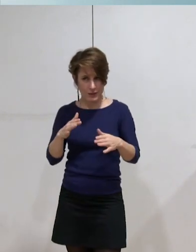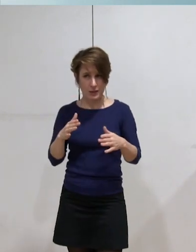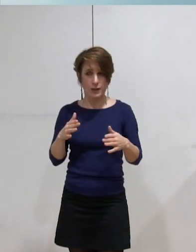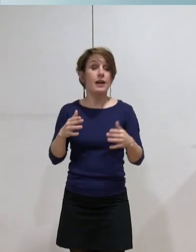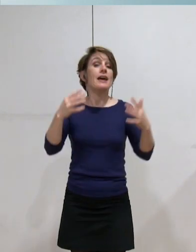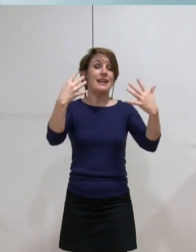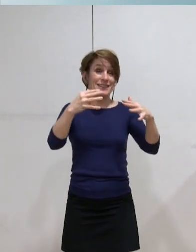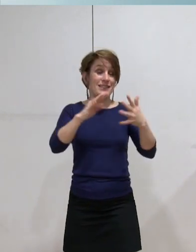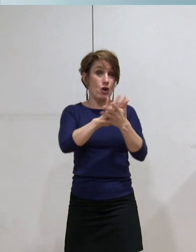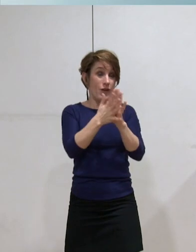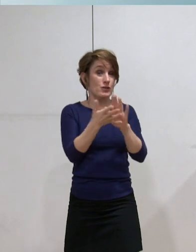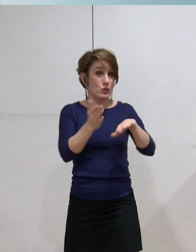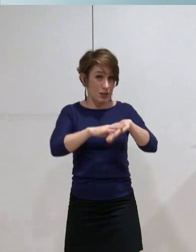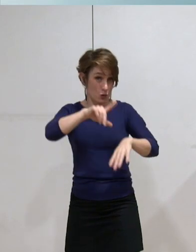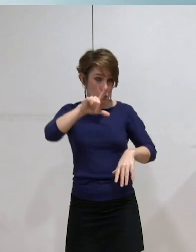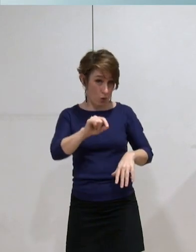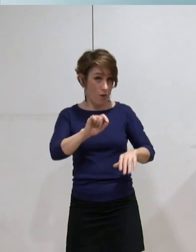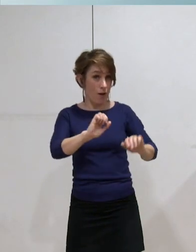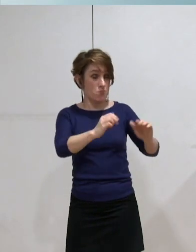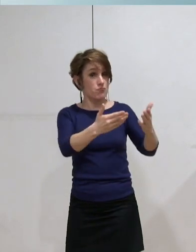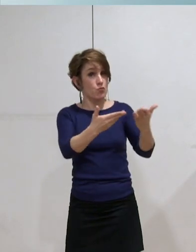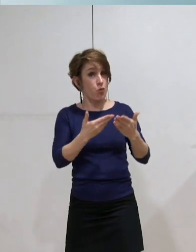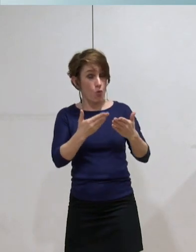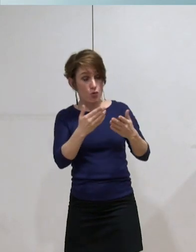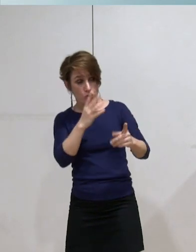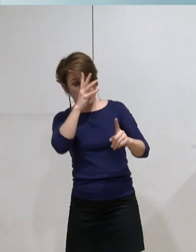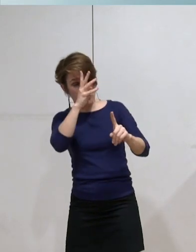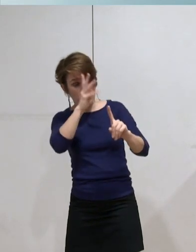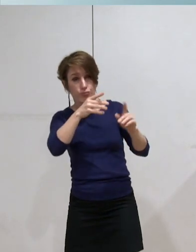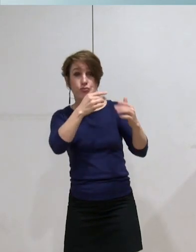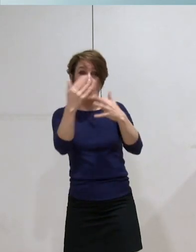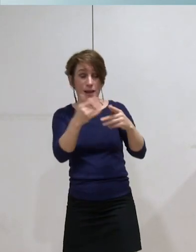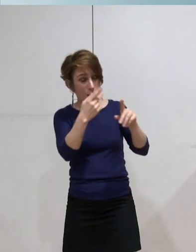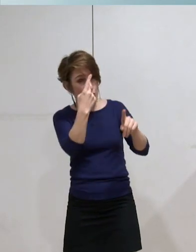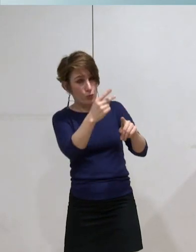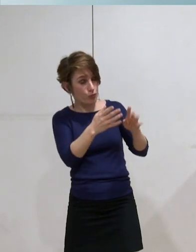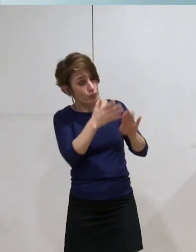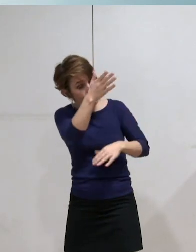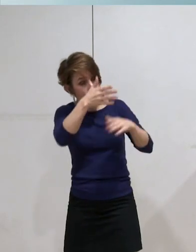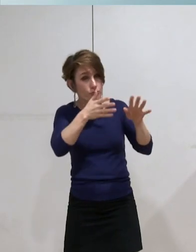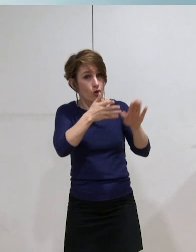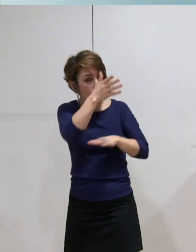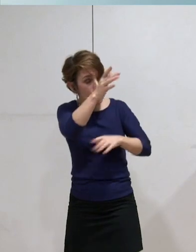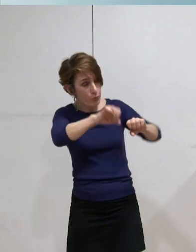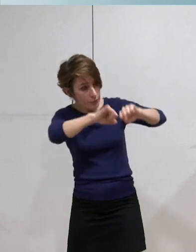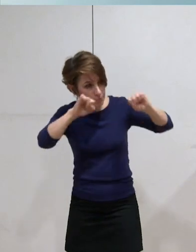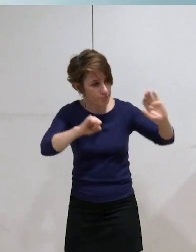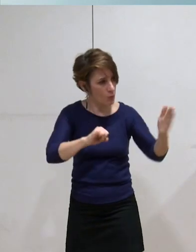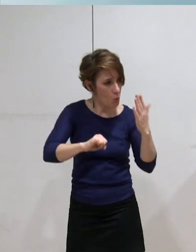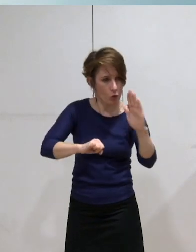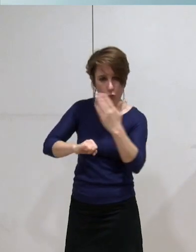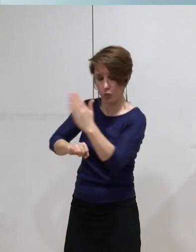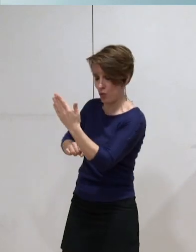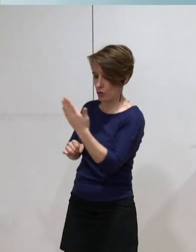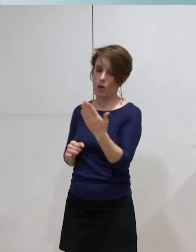19 association sur 20 effectivement et qui permettait donc de de regarder avec elle comment elle se